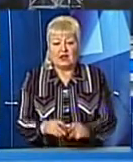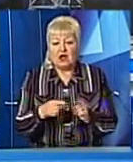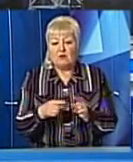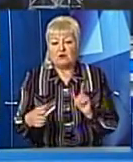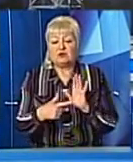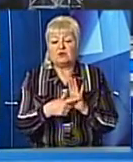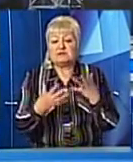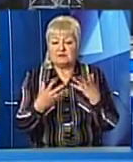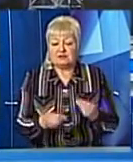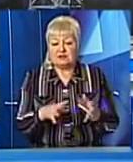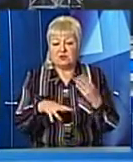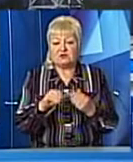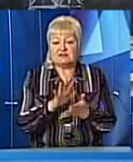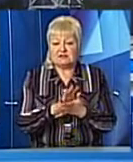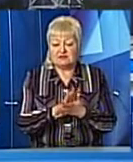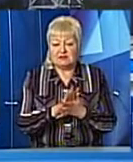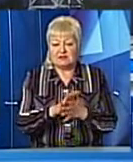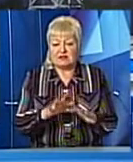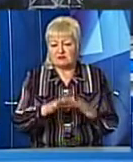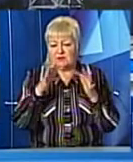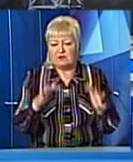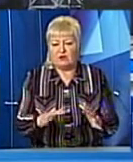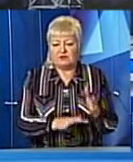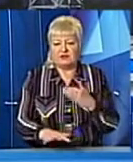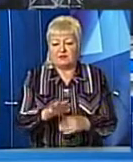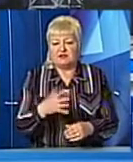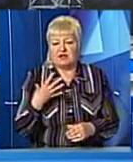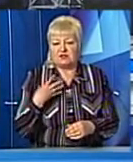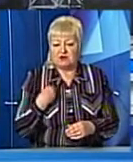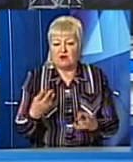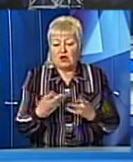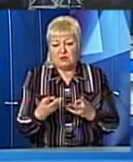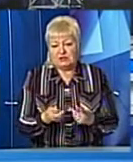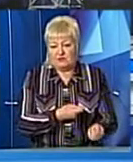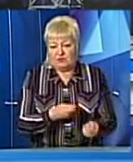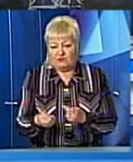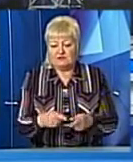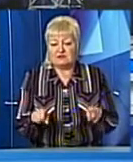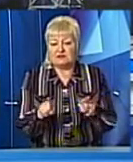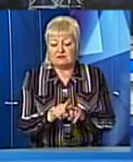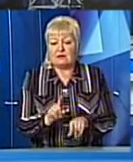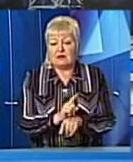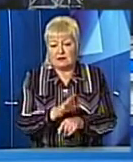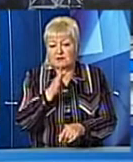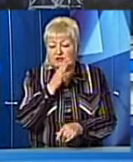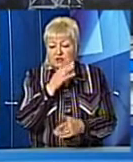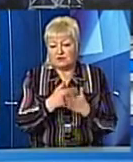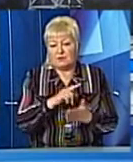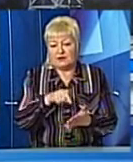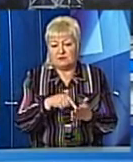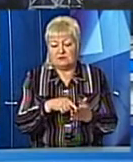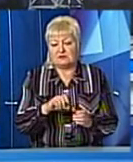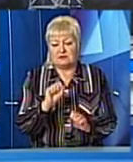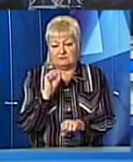Протягом 7 днів усе сміття зі переповнених майданчиків Львова потрібно вивезти. Такий ліміт часу перед містом поставив